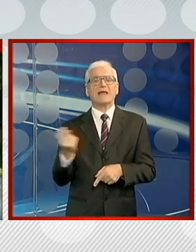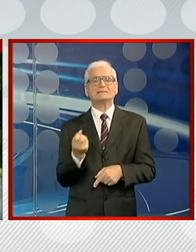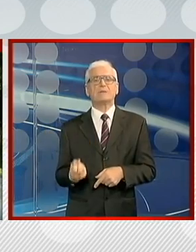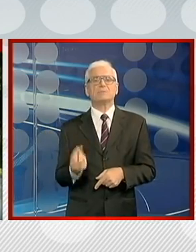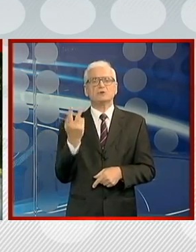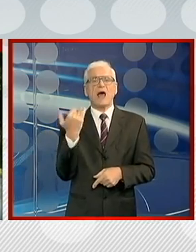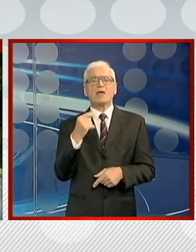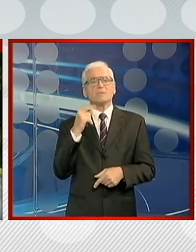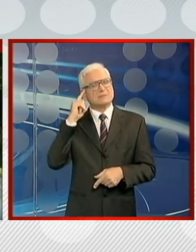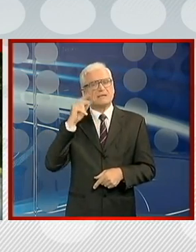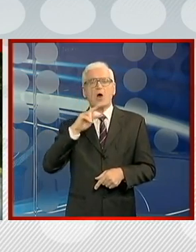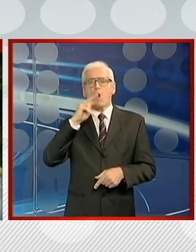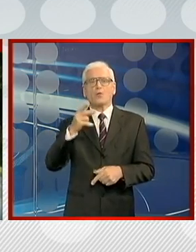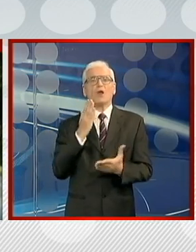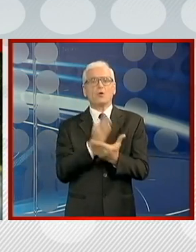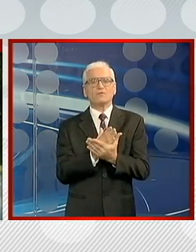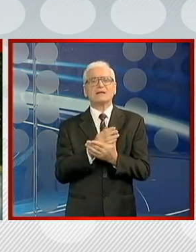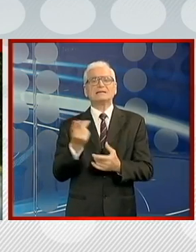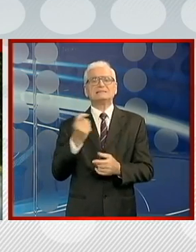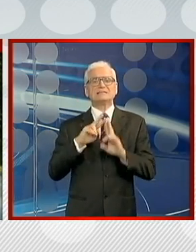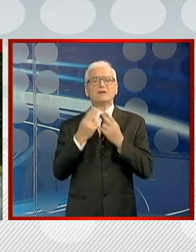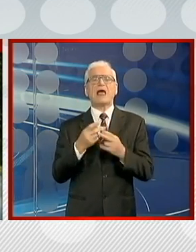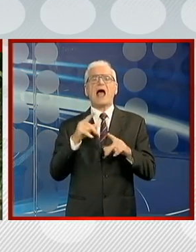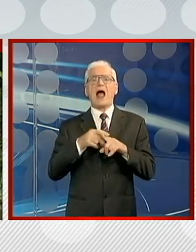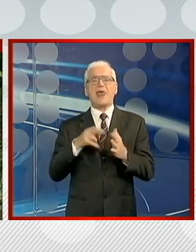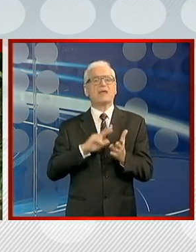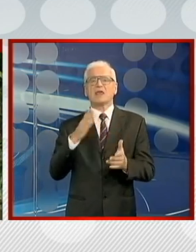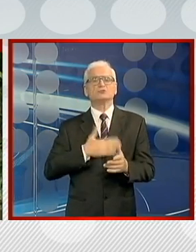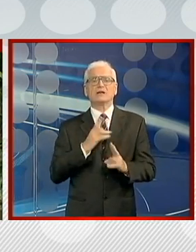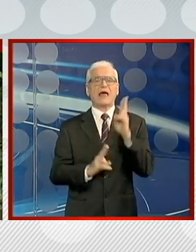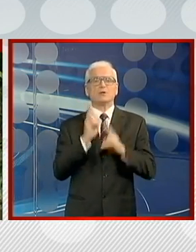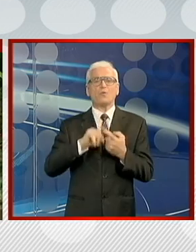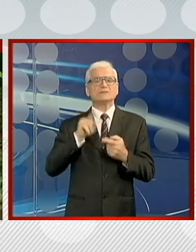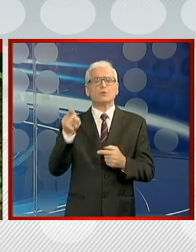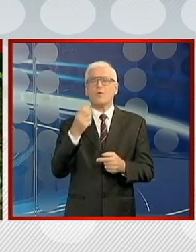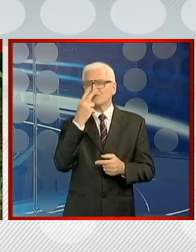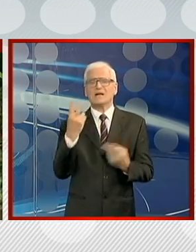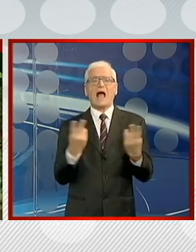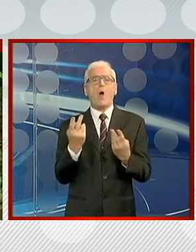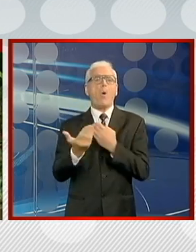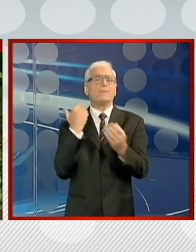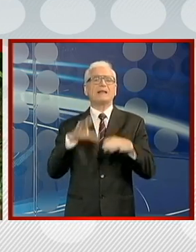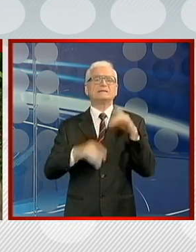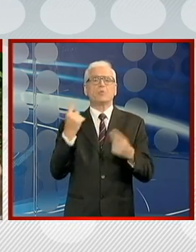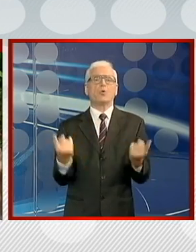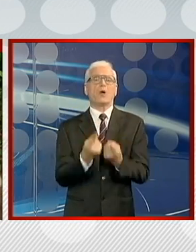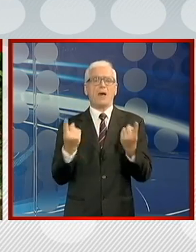nada adekvatnoj reakciji sveta, a Hahn da to ne želi da komentariše, jer ih vidi kao deo predizborne kampanje.